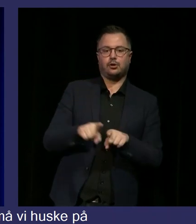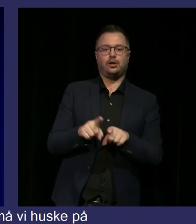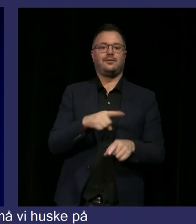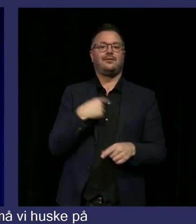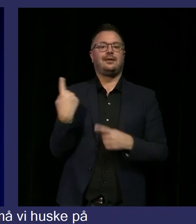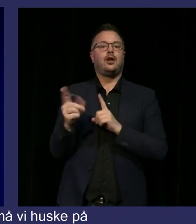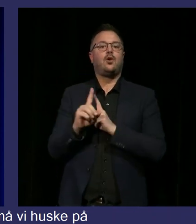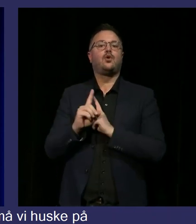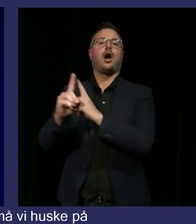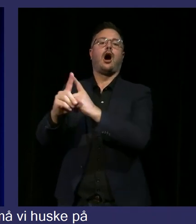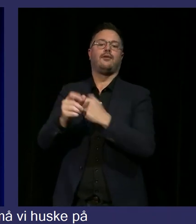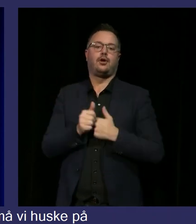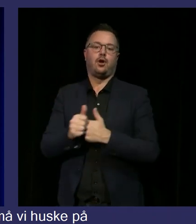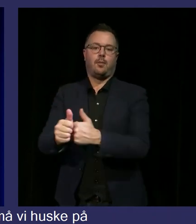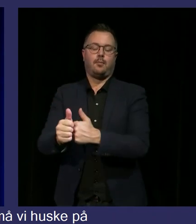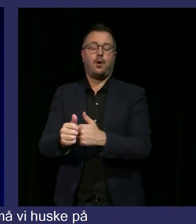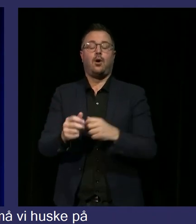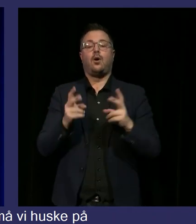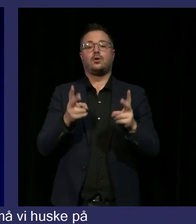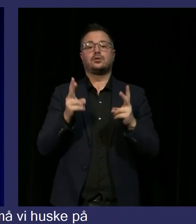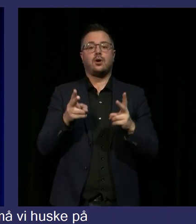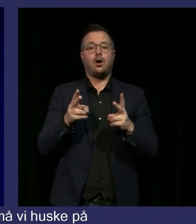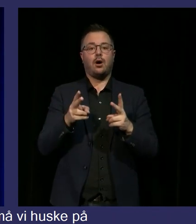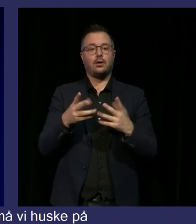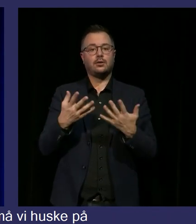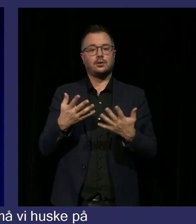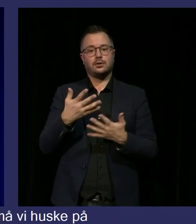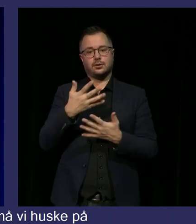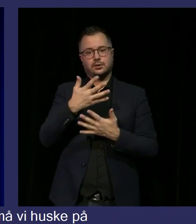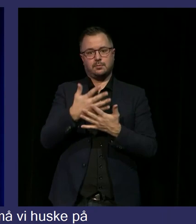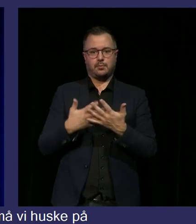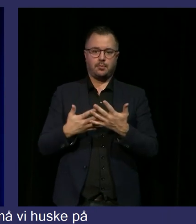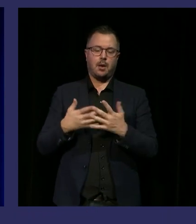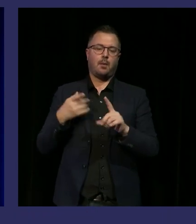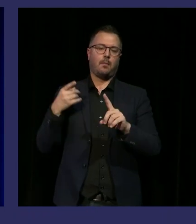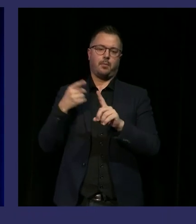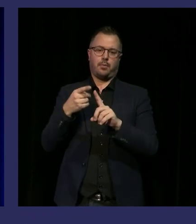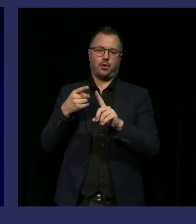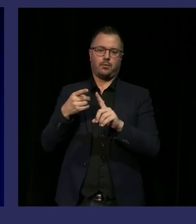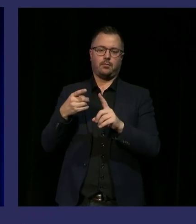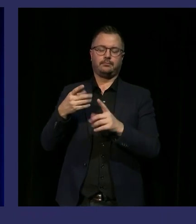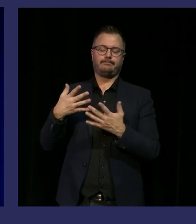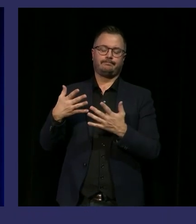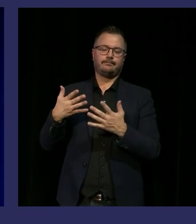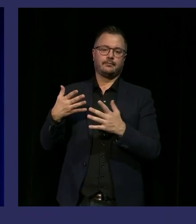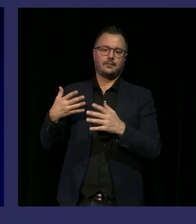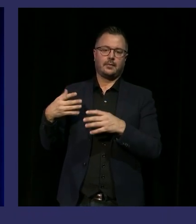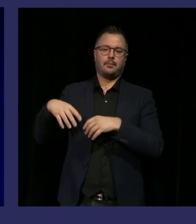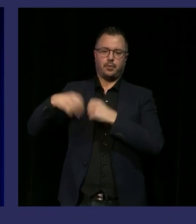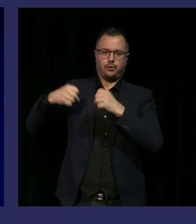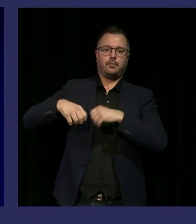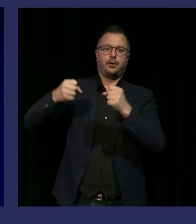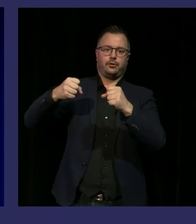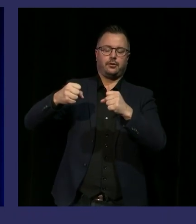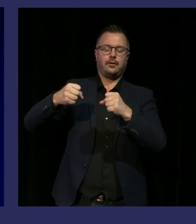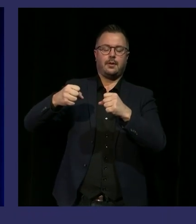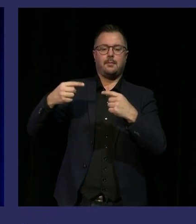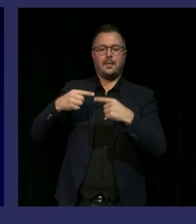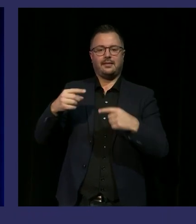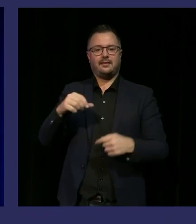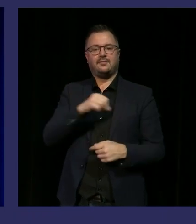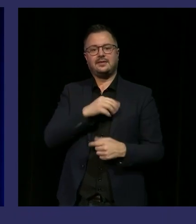huske på at altså, målloven den har nok brutt en god del ganger. Men uten målloven så hadde du egentlig